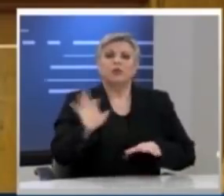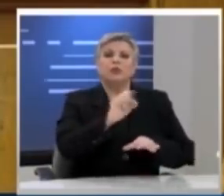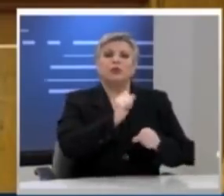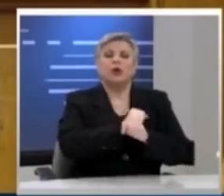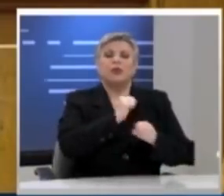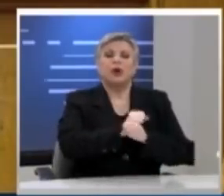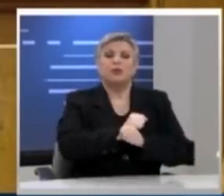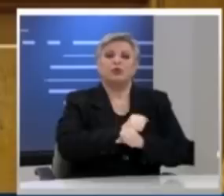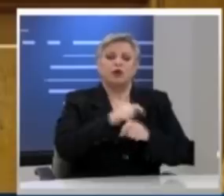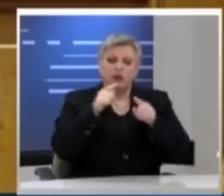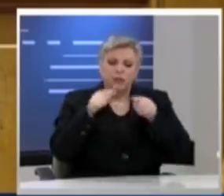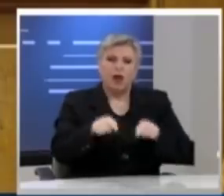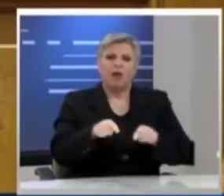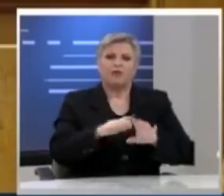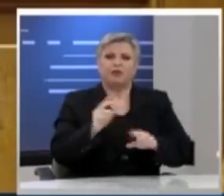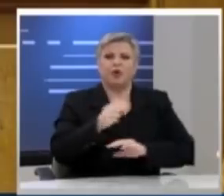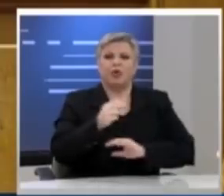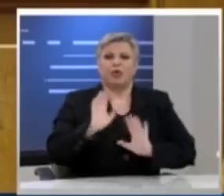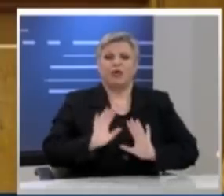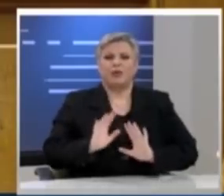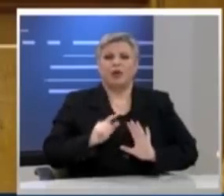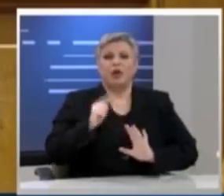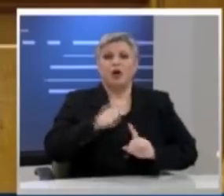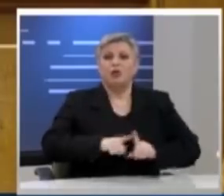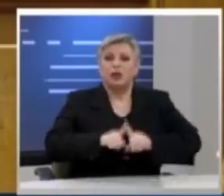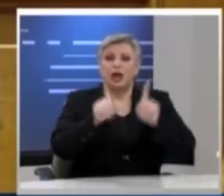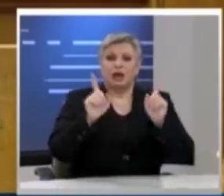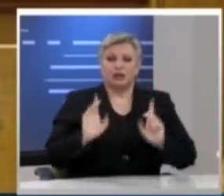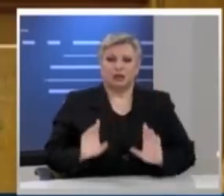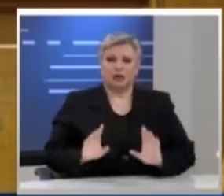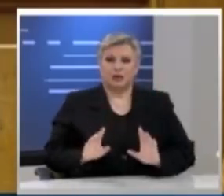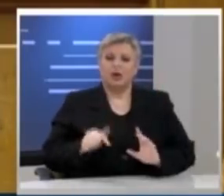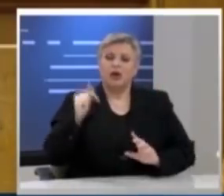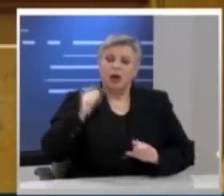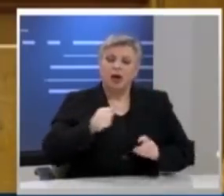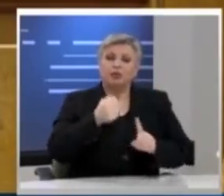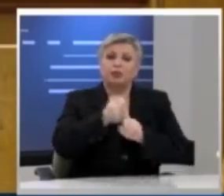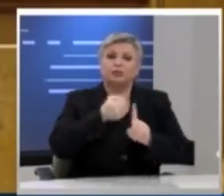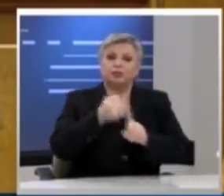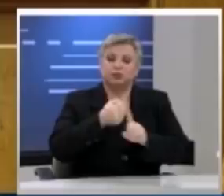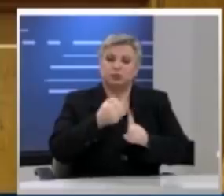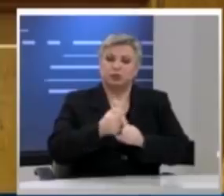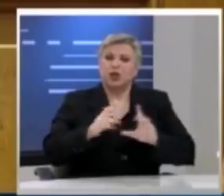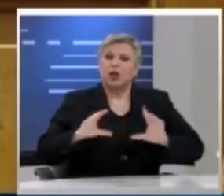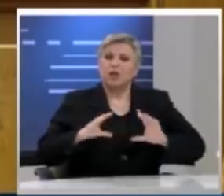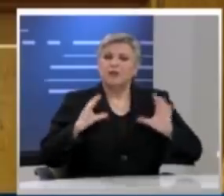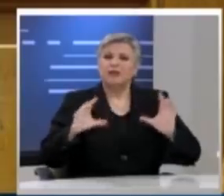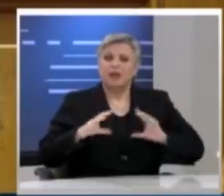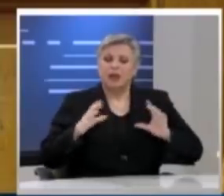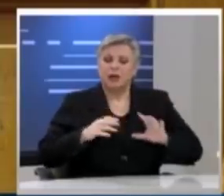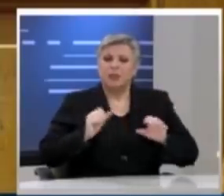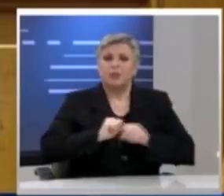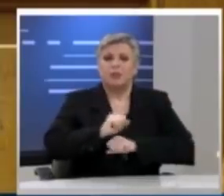αντικείμενο που σπούδασαν και γ αυτό το λόγο παλεύουμε σήμερα για να μην προστεθούν νέα και να